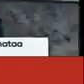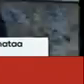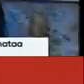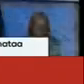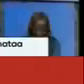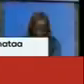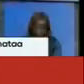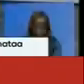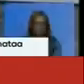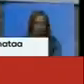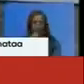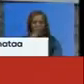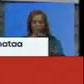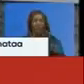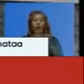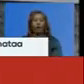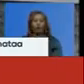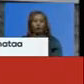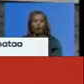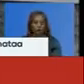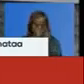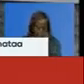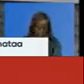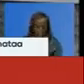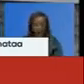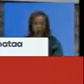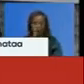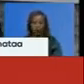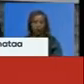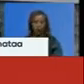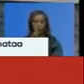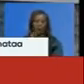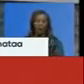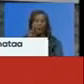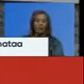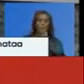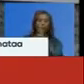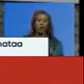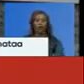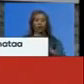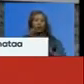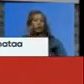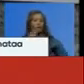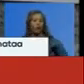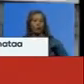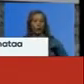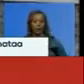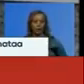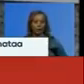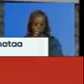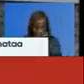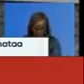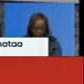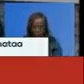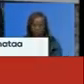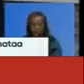የተከበሩ አፈ ጉባኤ፣ የተከበራችሁ የህዝብ ተወካዮች ምክር ቤት አባላት፣